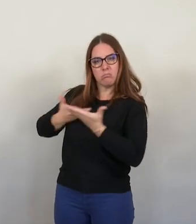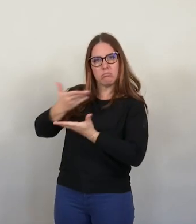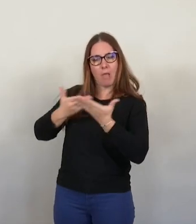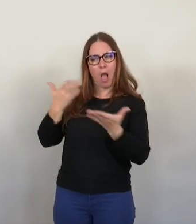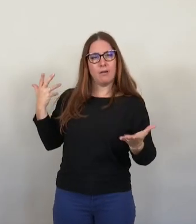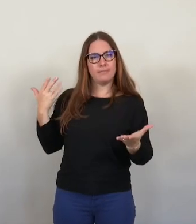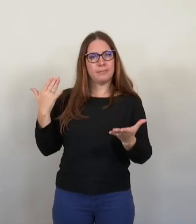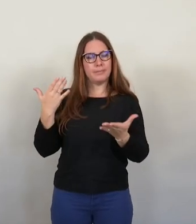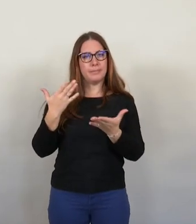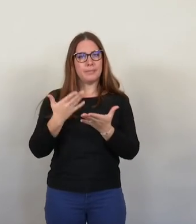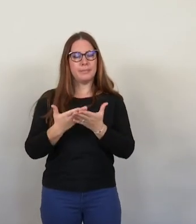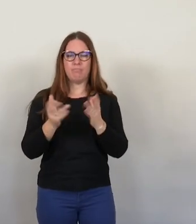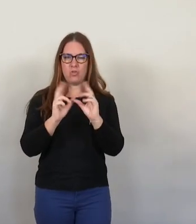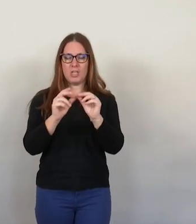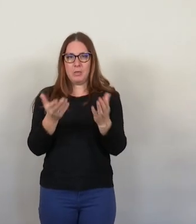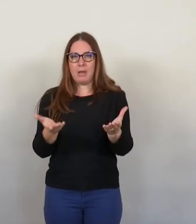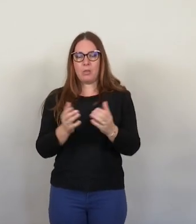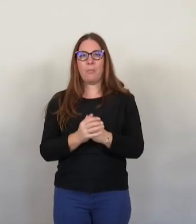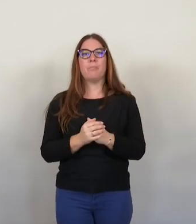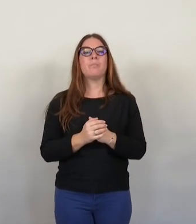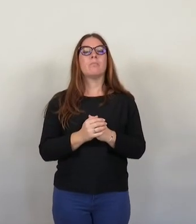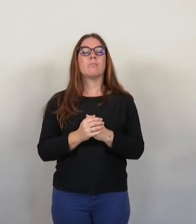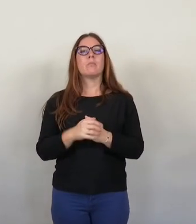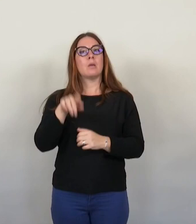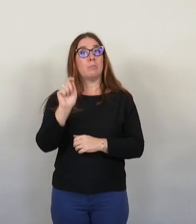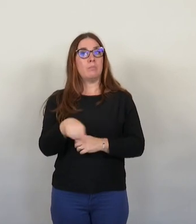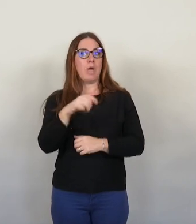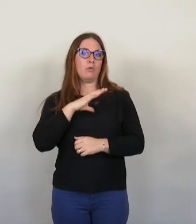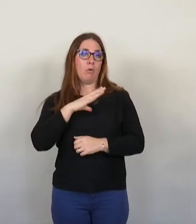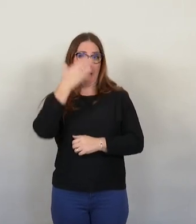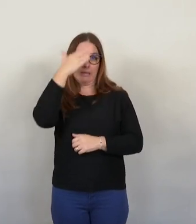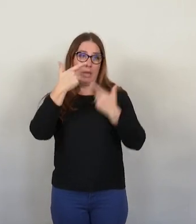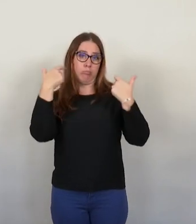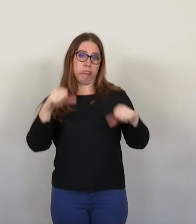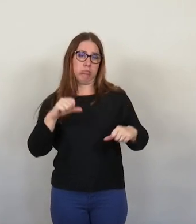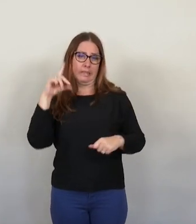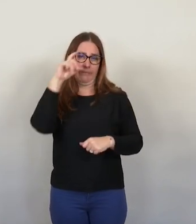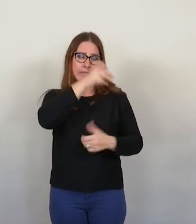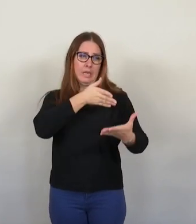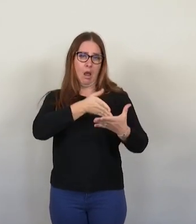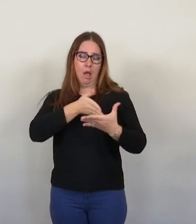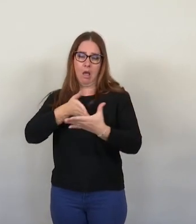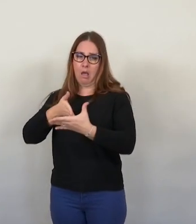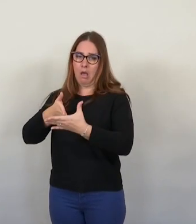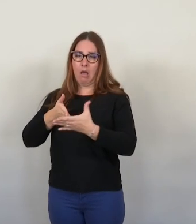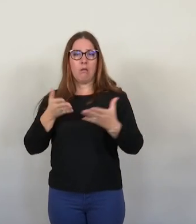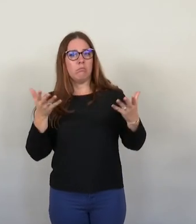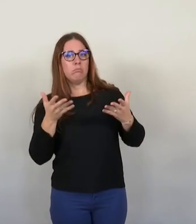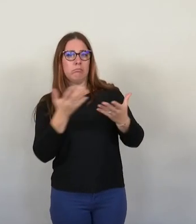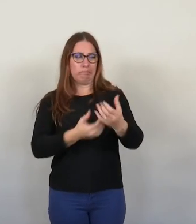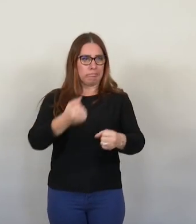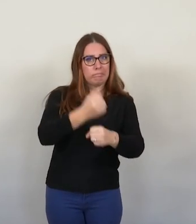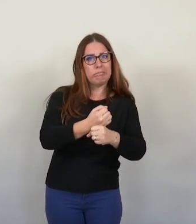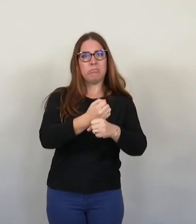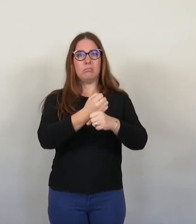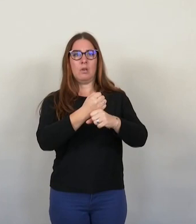longtemps je vous l'explique nous avons évidemment des les difficultés tout le monde le voit à la fois à installer et